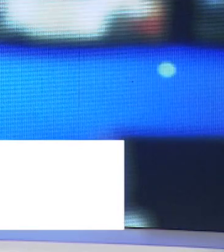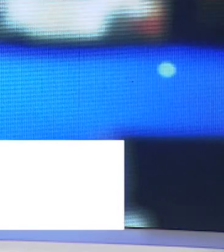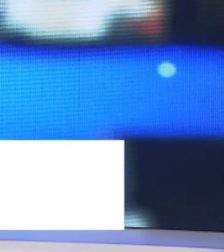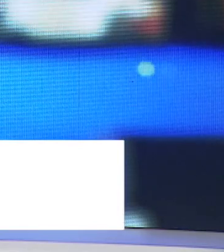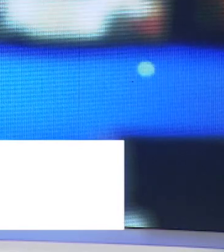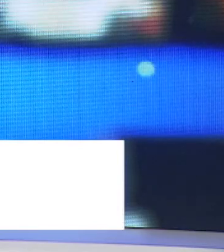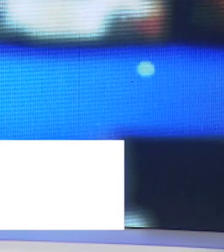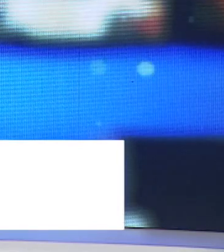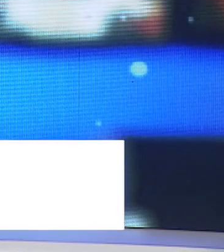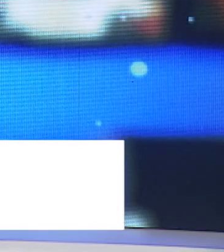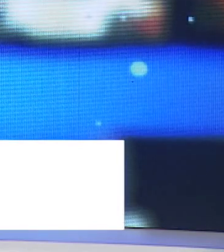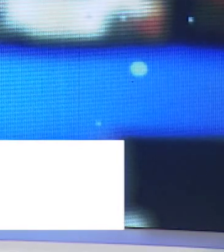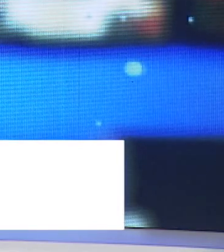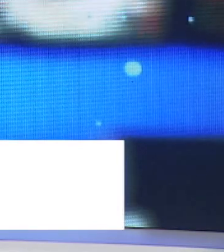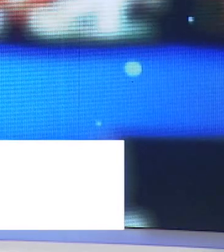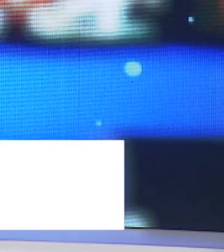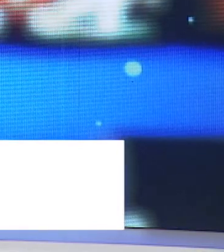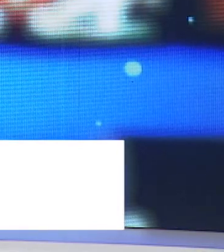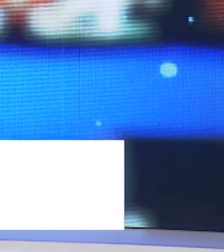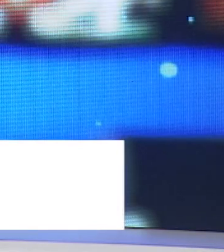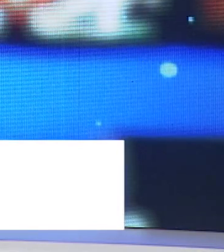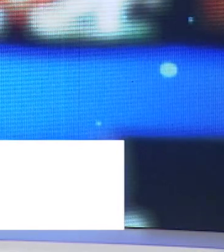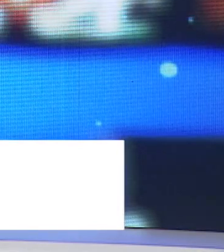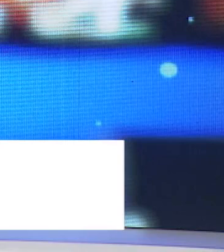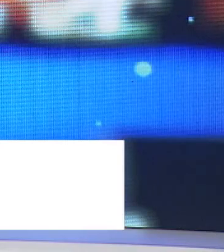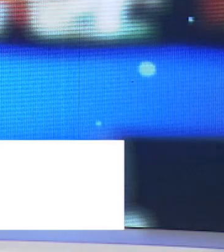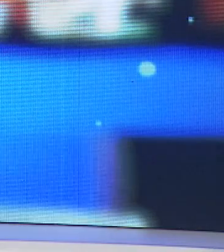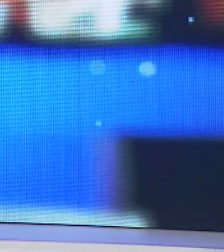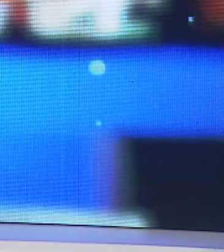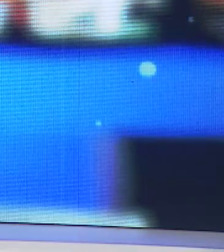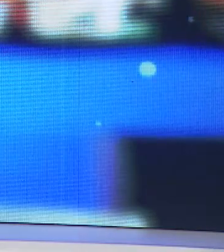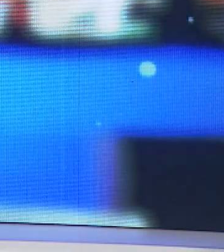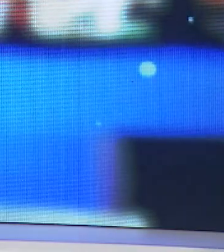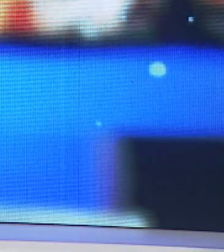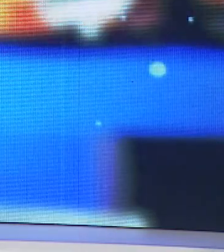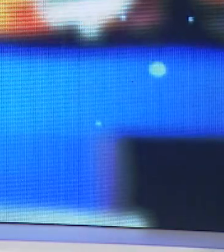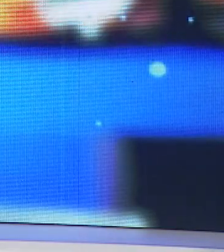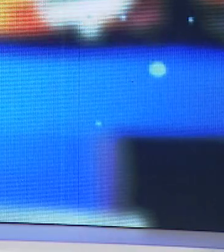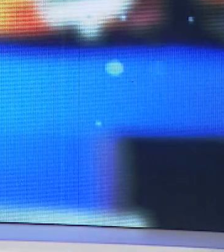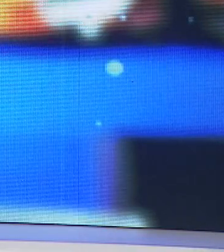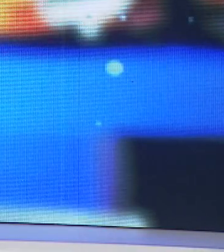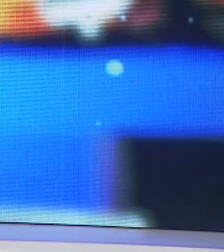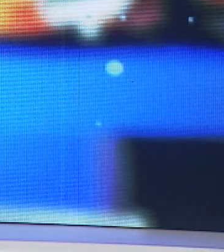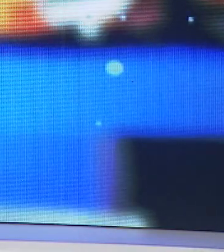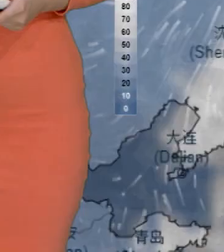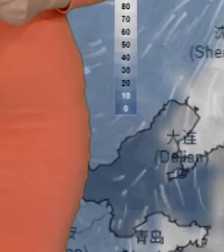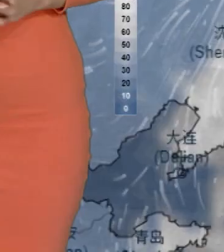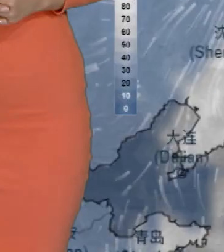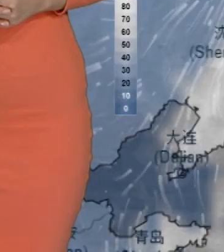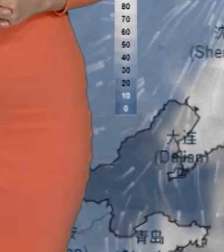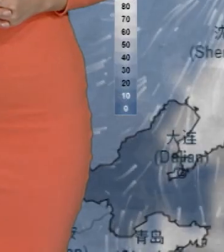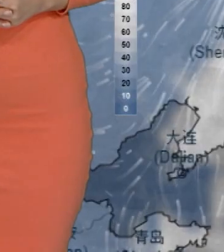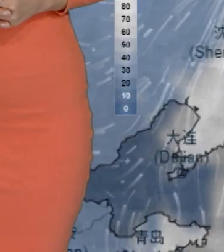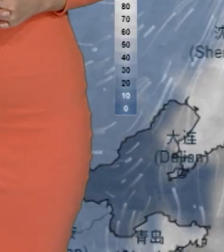их сургуульч өглөө. Одоо та бүхэн цагаараагийн дэлгэрэнгүй мэдээлэл хүлээ авцгаана уу. Мэдээллийг цагаараа хөтлөгч Ариун Заяа өргөнө. Арам